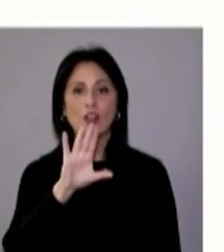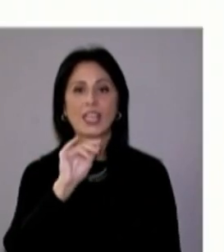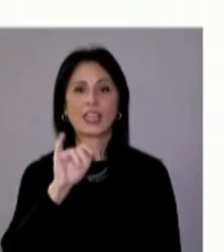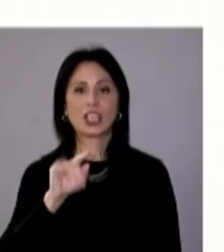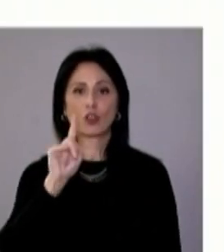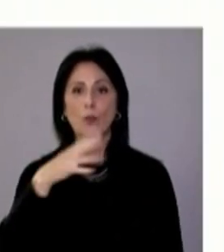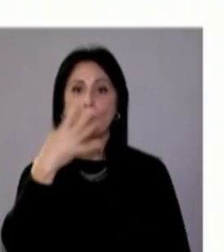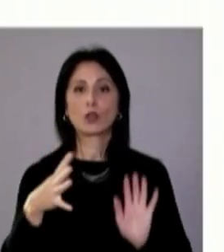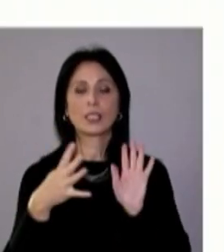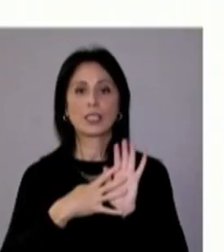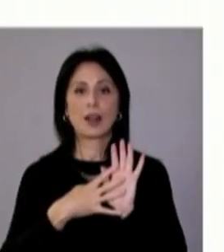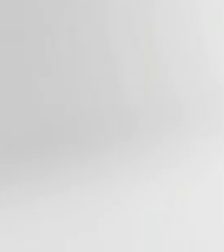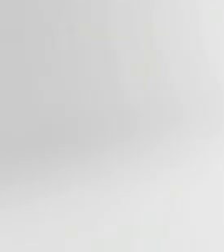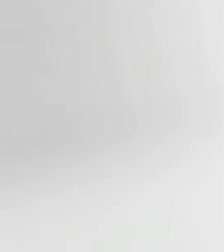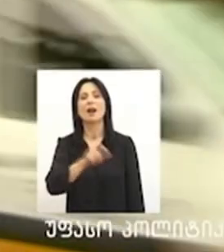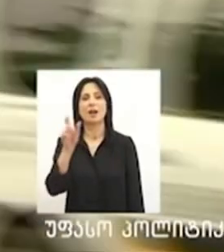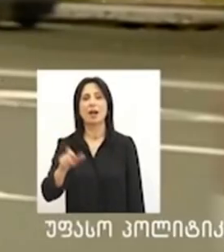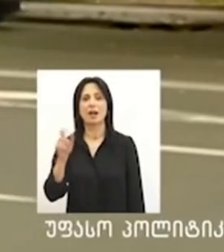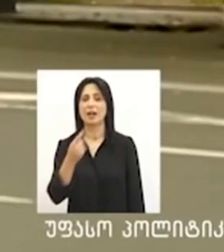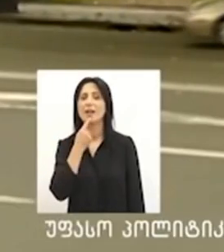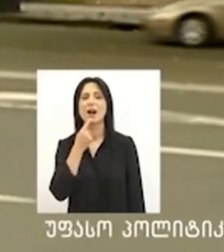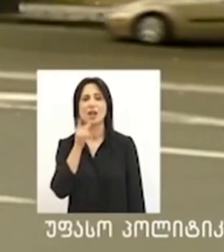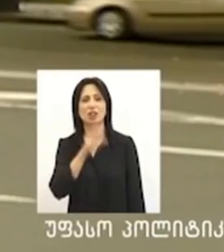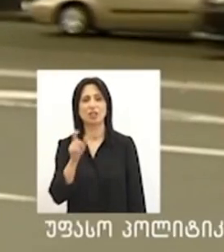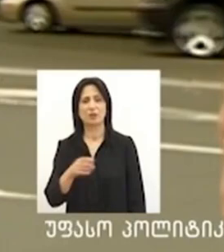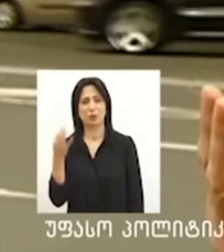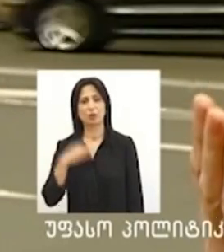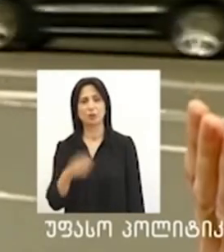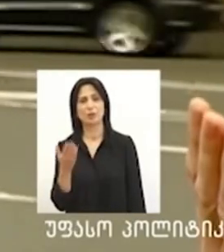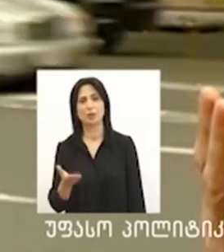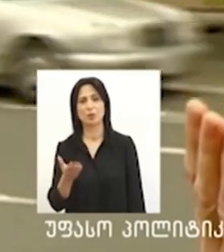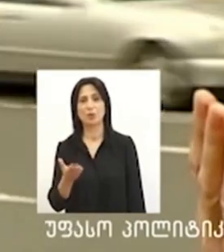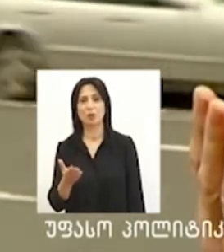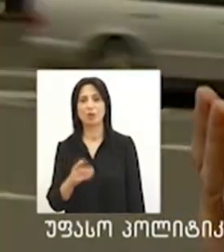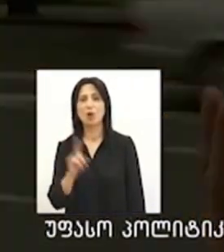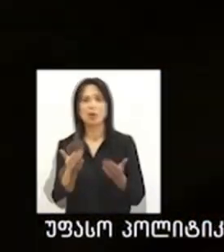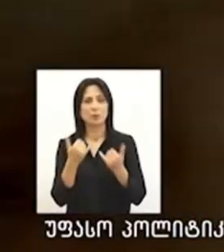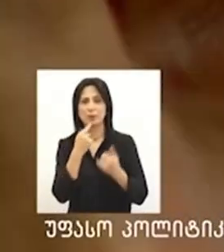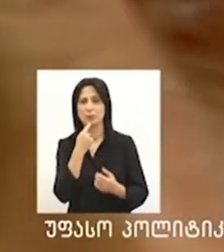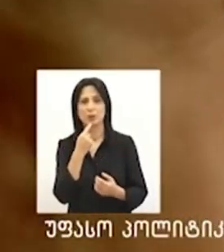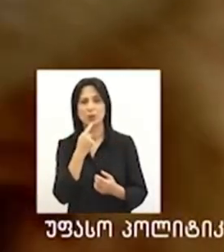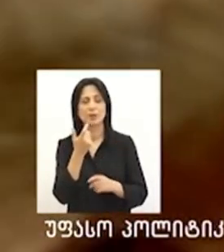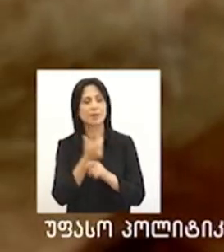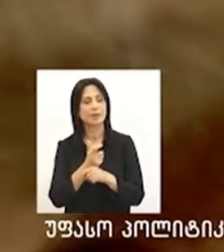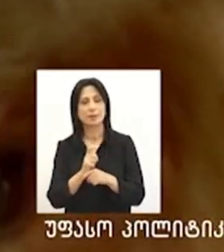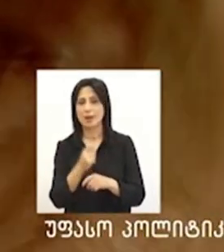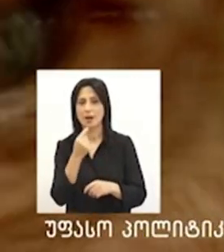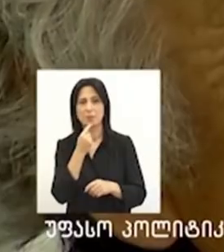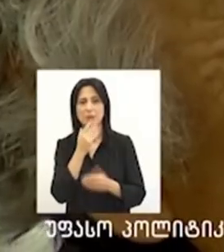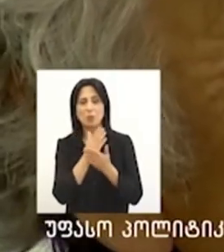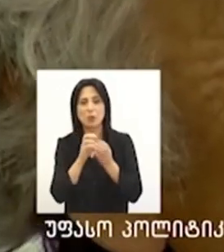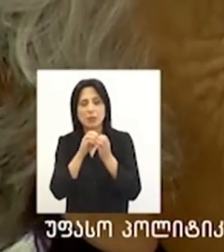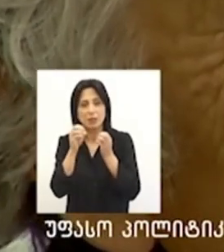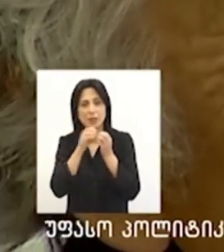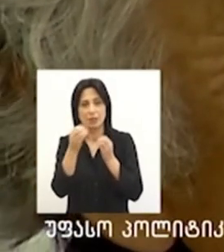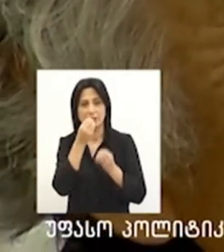არის თედიაშვილი, ნომერი 49. ხალხი გაჭირებულია შვილო, ურიც კი